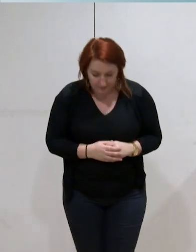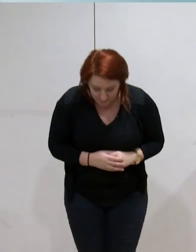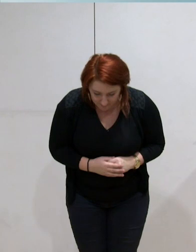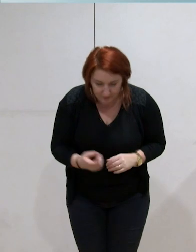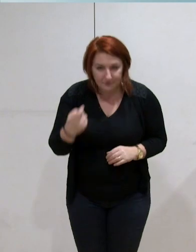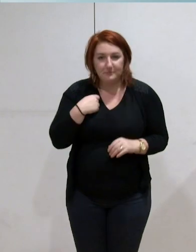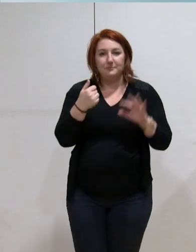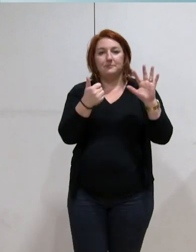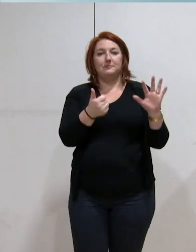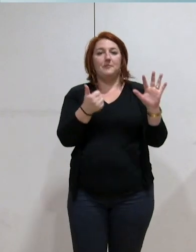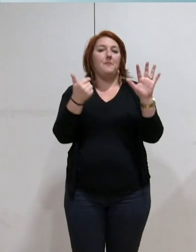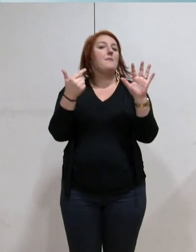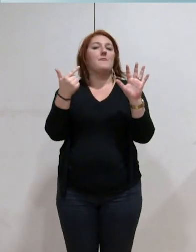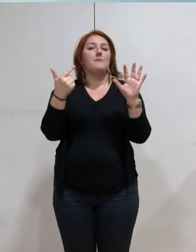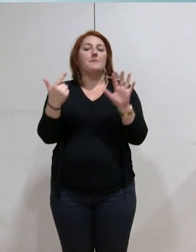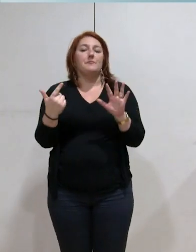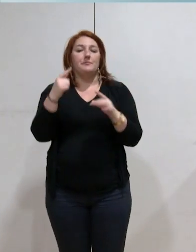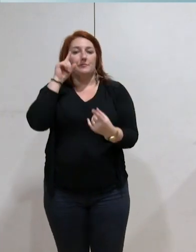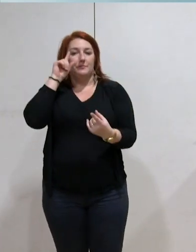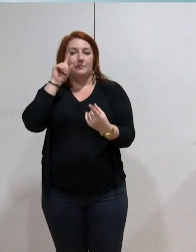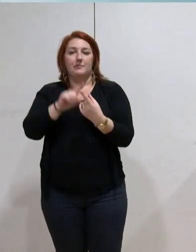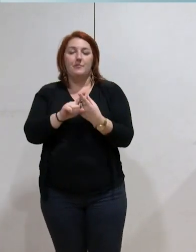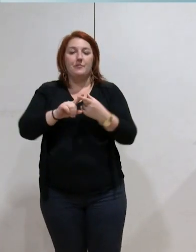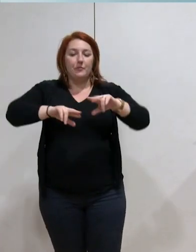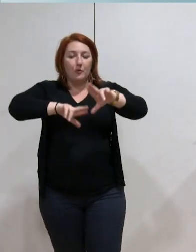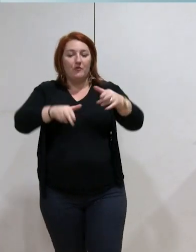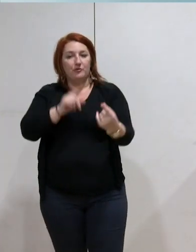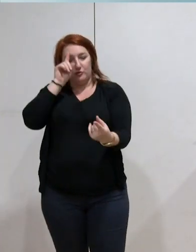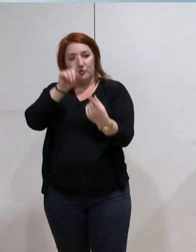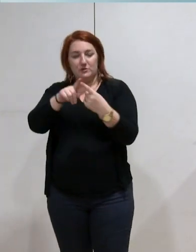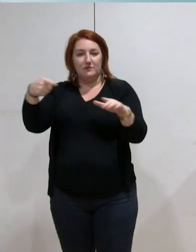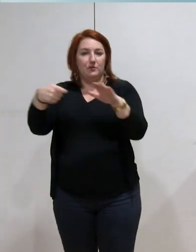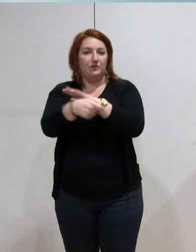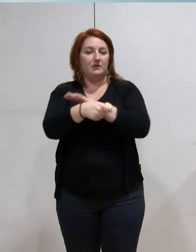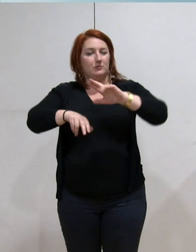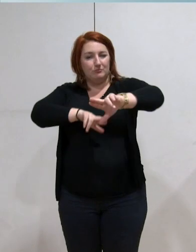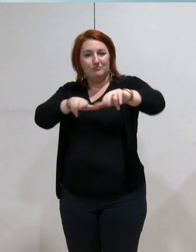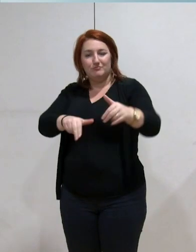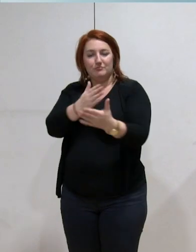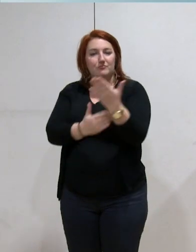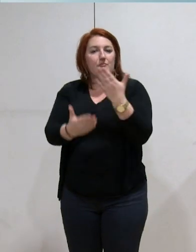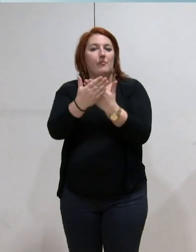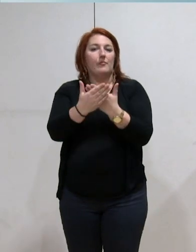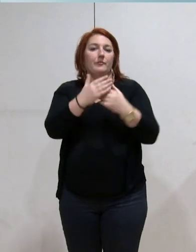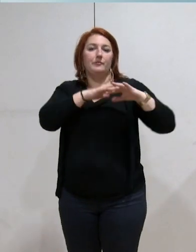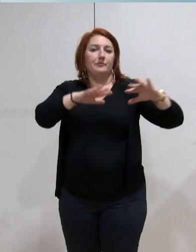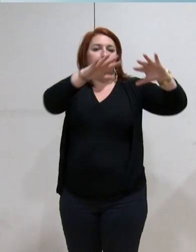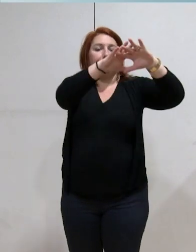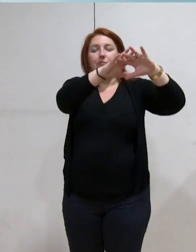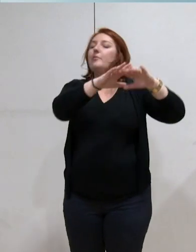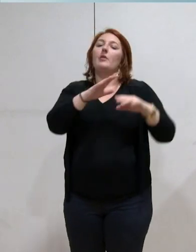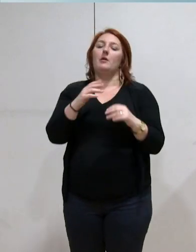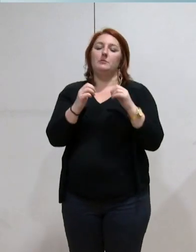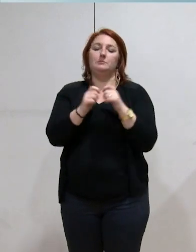67 est un avenant pour les conventions d'objectif et de financement avec la CAF pour la passerelle à petit pas la structure passerelle à petit